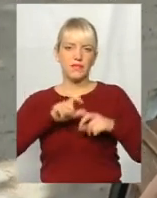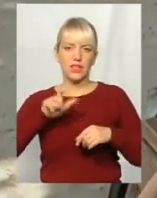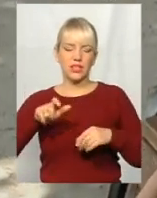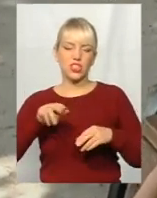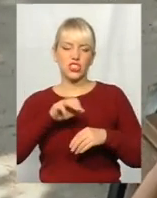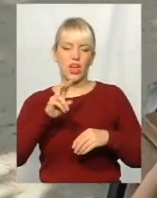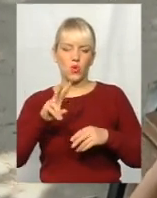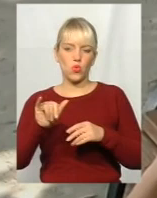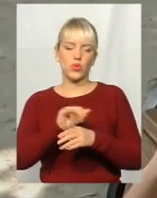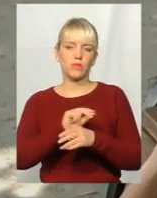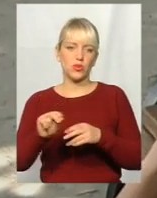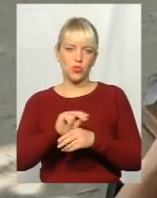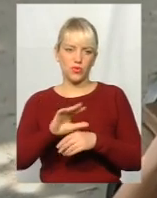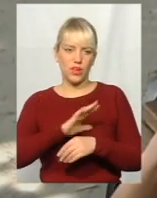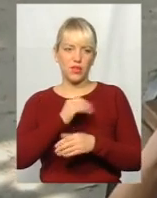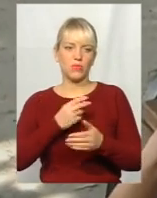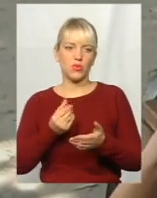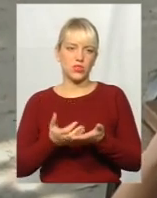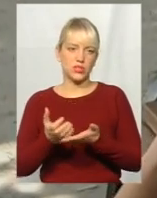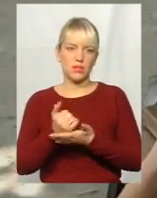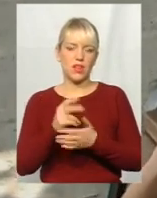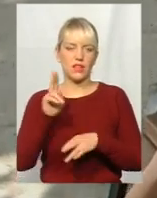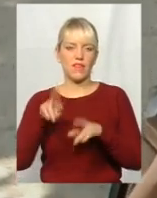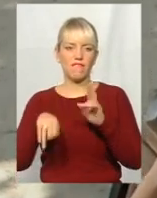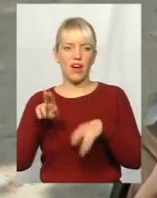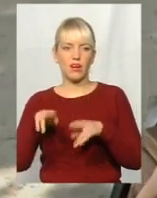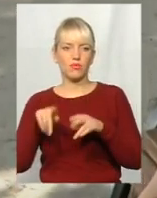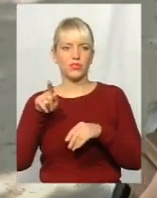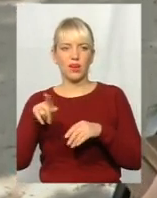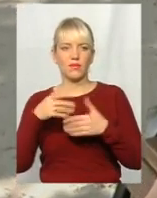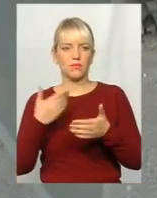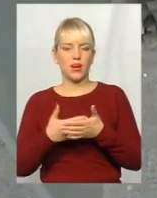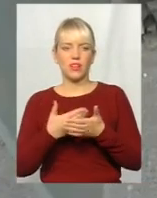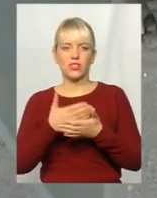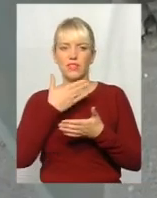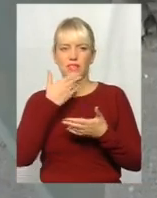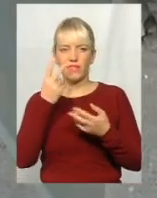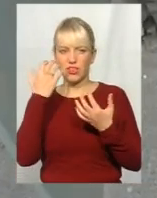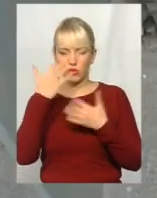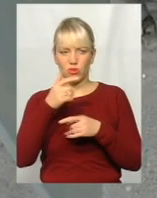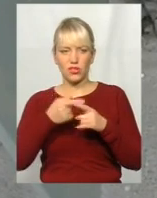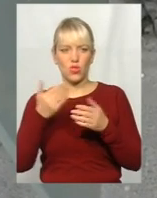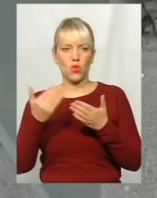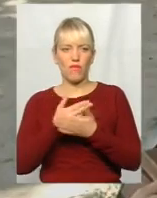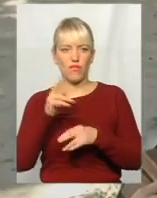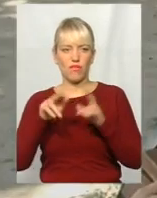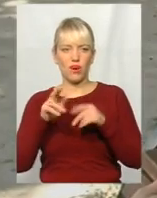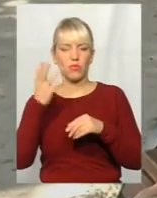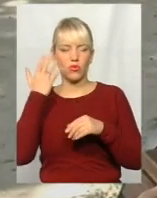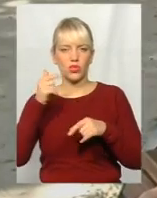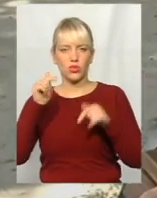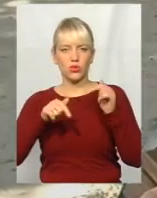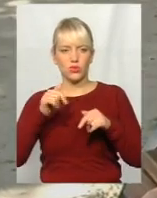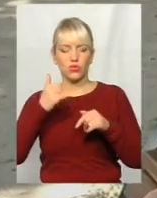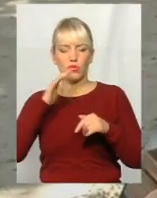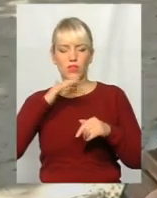там, ми збирали кошти на фарбу, і там вже майже не видно тої фарби нової. Коли дощ іде, в нас